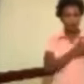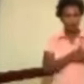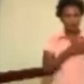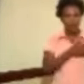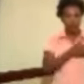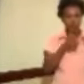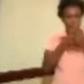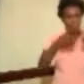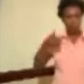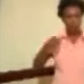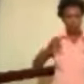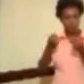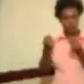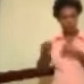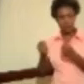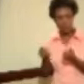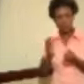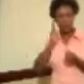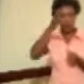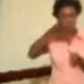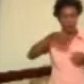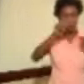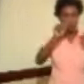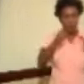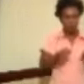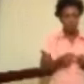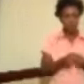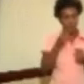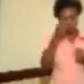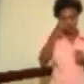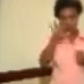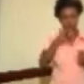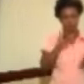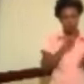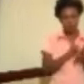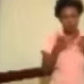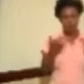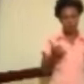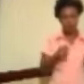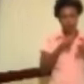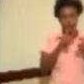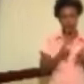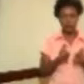Alors, reconstruction du pays, et là, c'est avec Lucien Jura que nous allons poser première question.